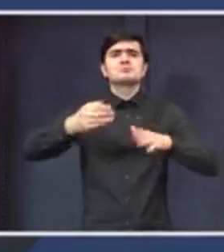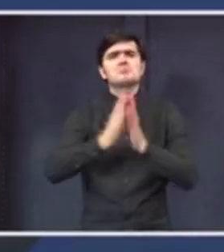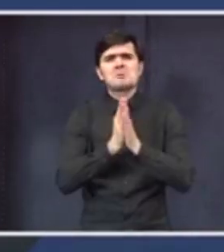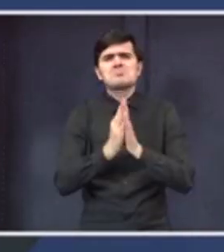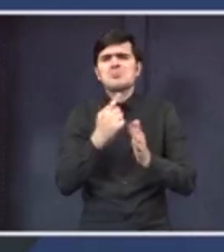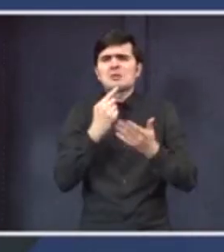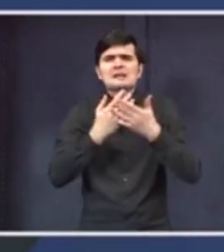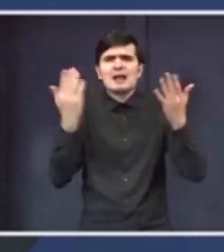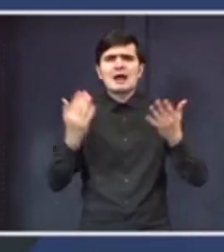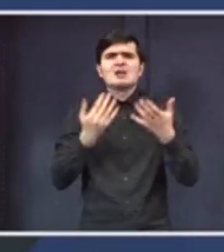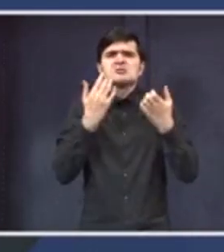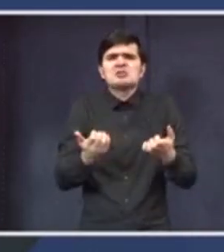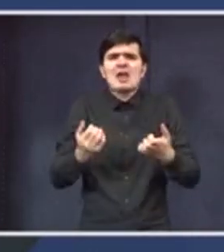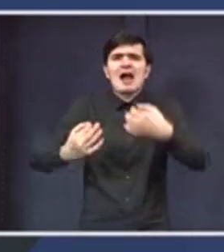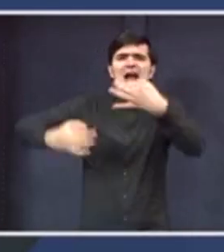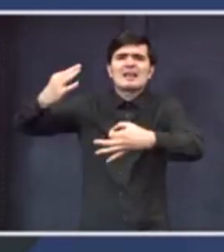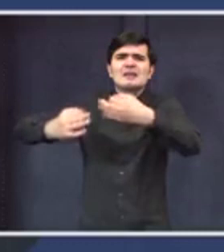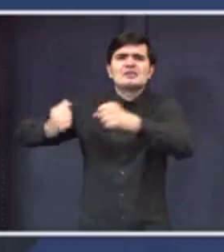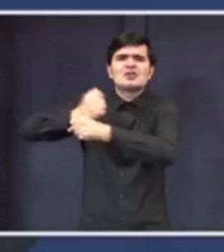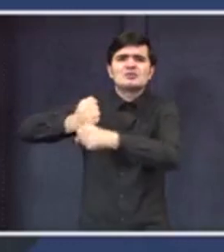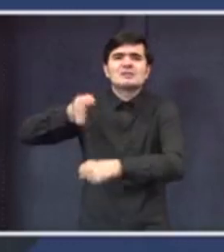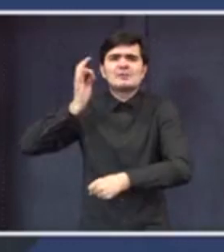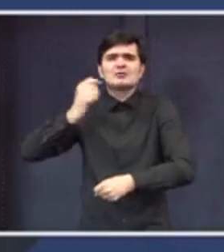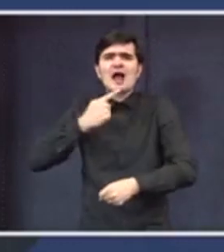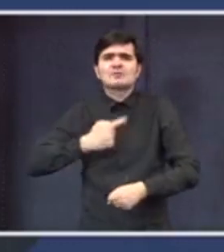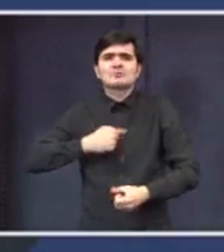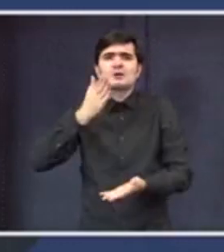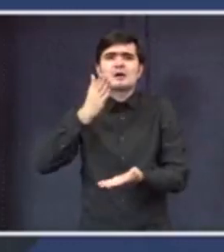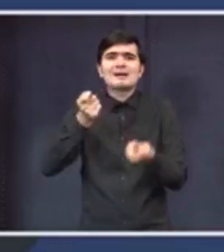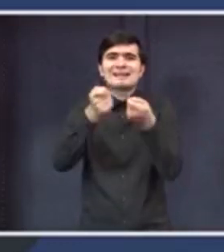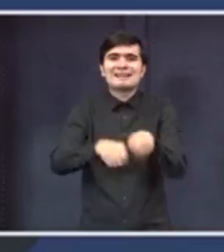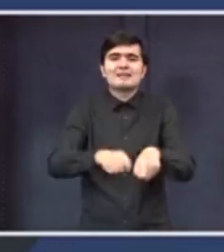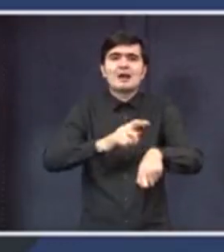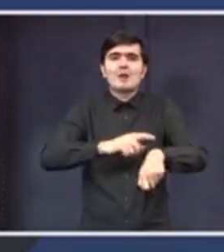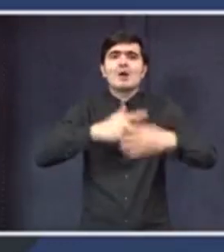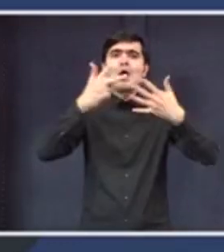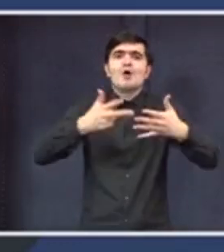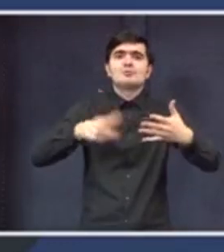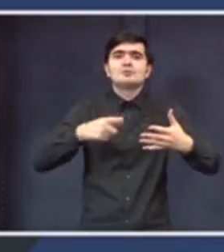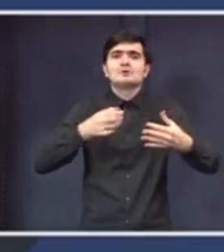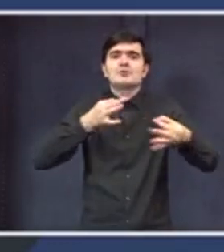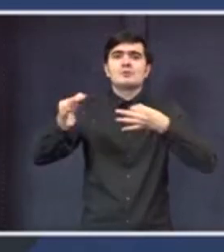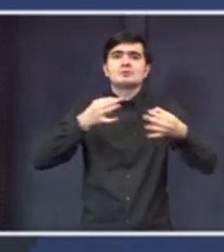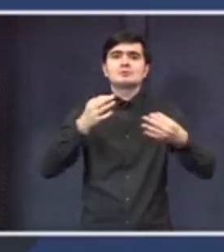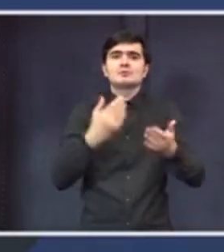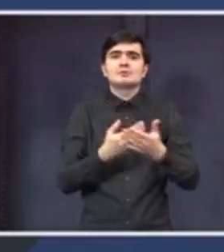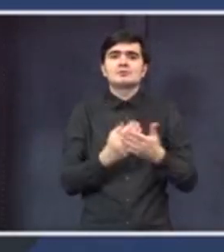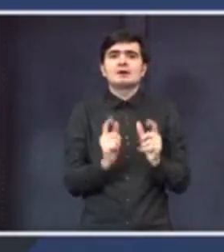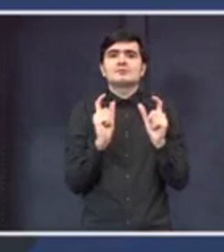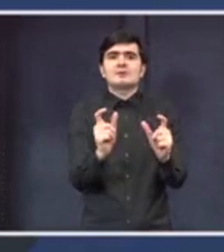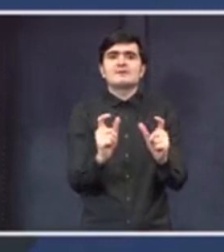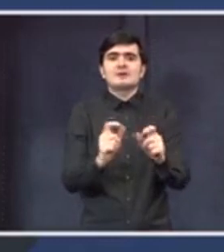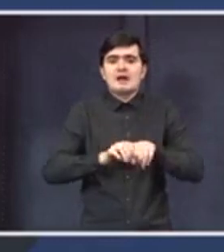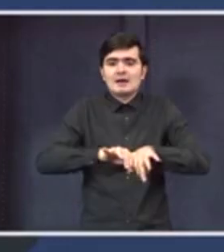ce fel de studii de la specialiști ați avut pe masă atunci când ați decis că închiderea magazinelor la ora 18 este o măsură prin care se va preveni